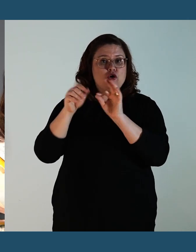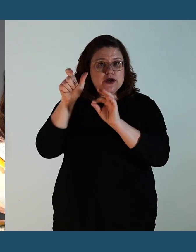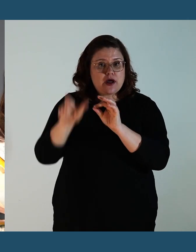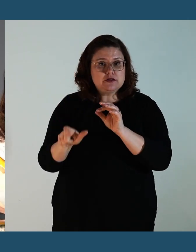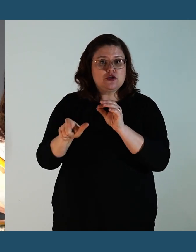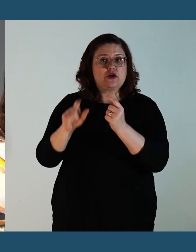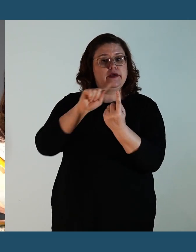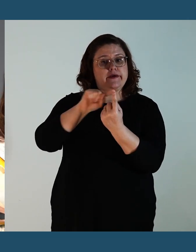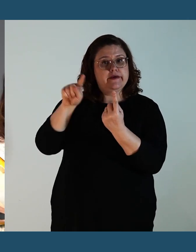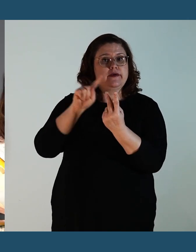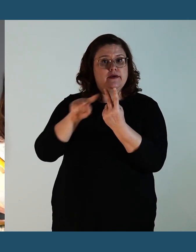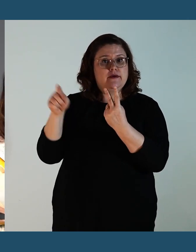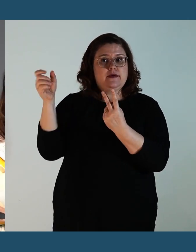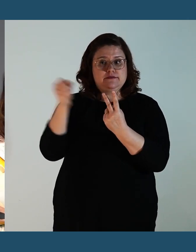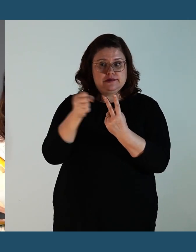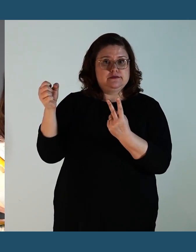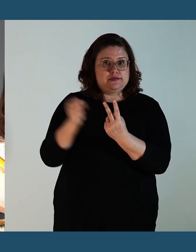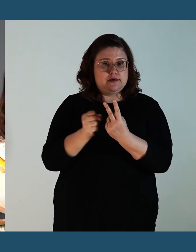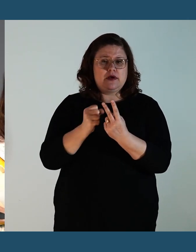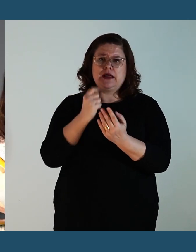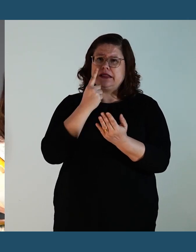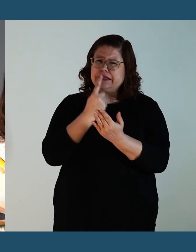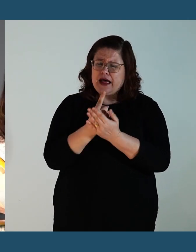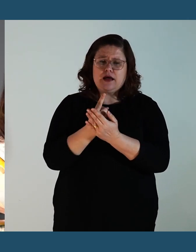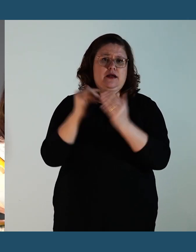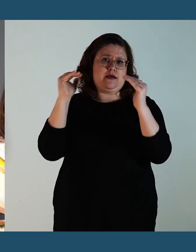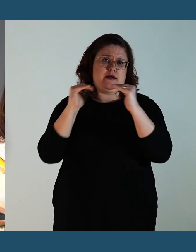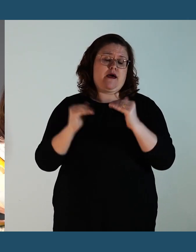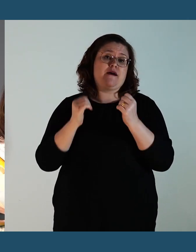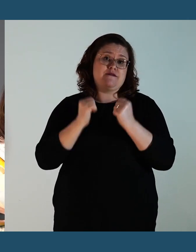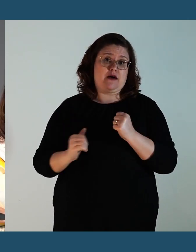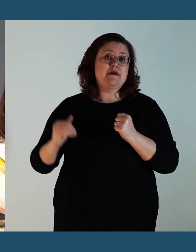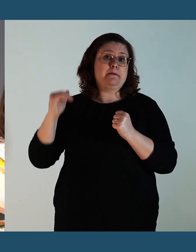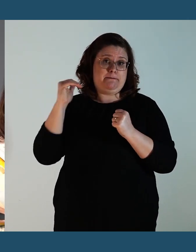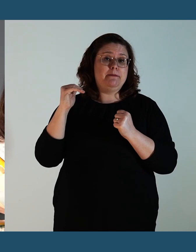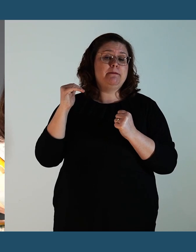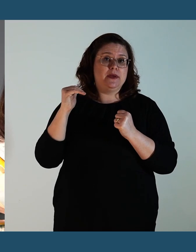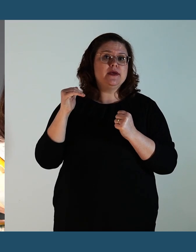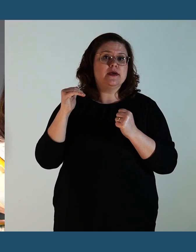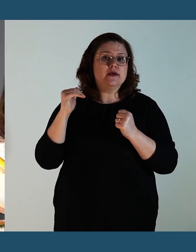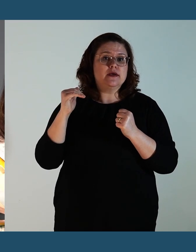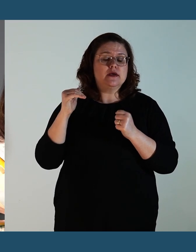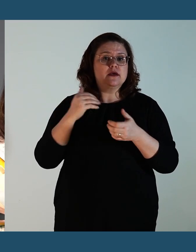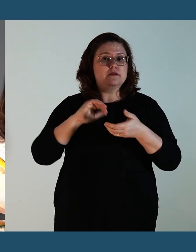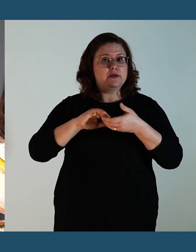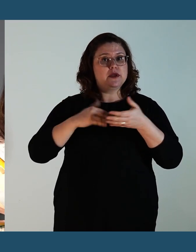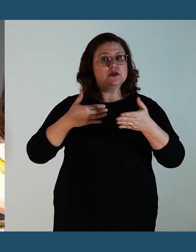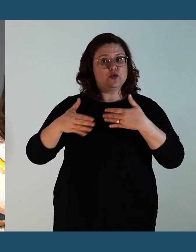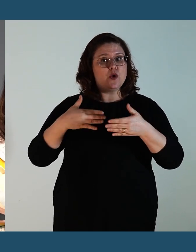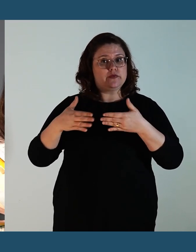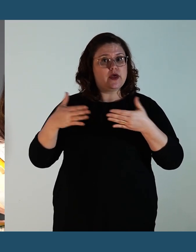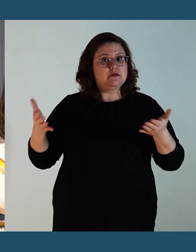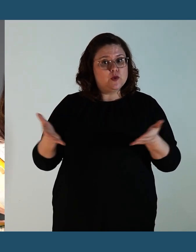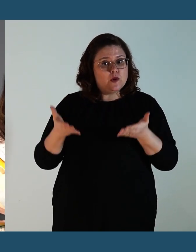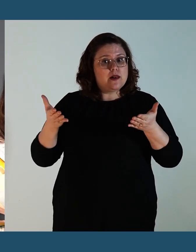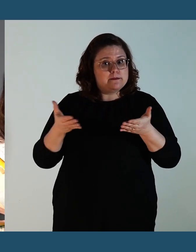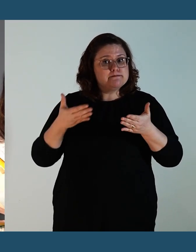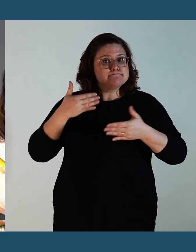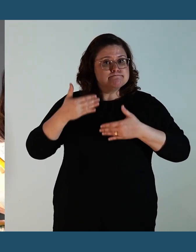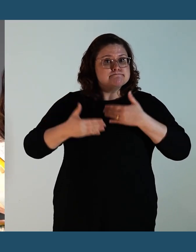muuta, että nämä on äärimmäisen tärkeitä, jolla niin kuin pidetään yllä työtä ja